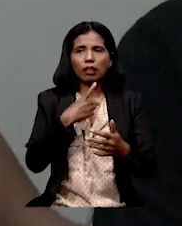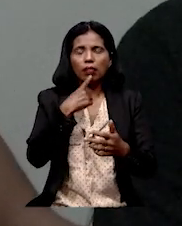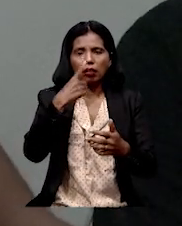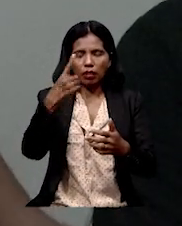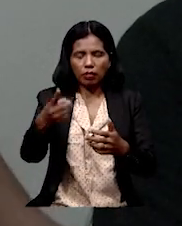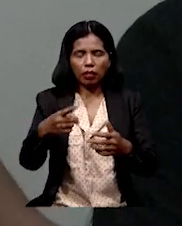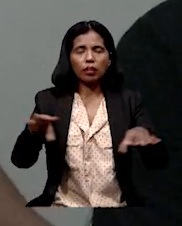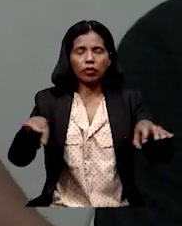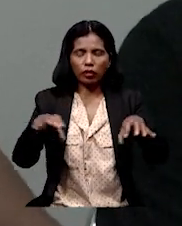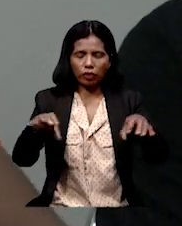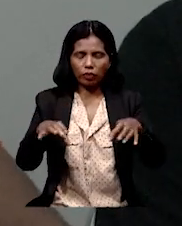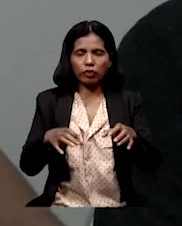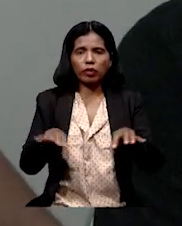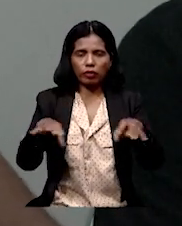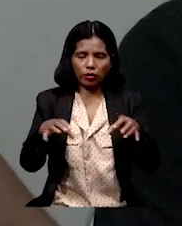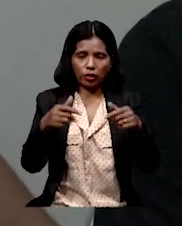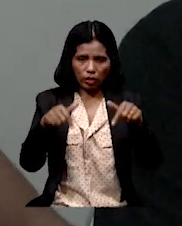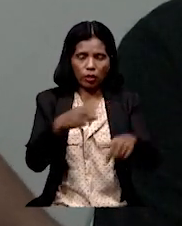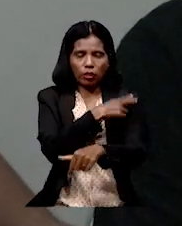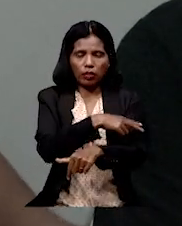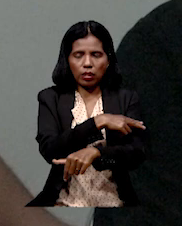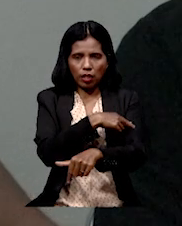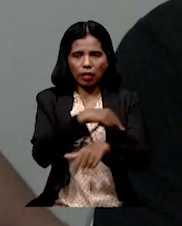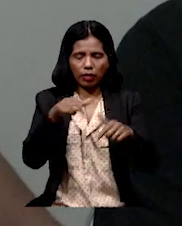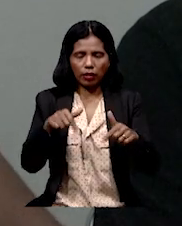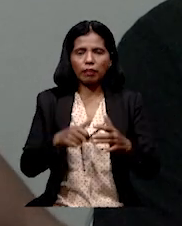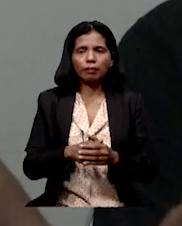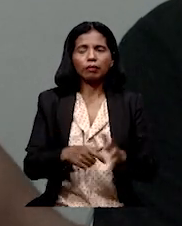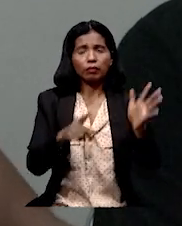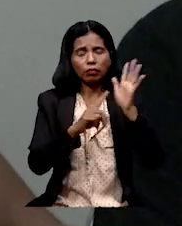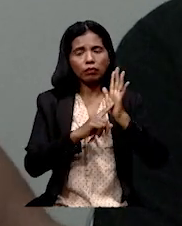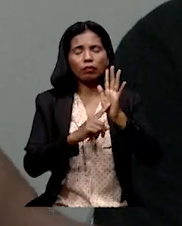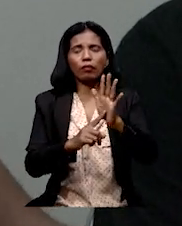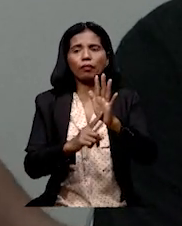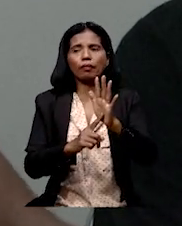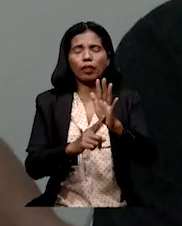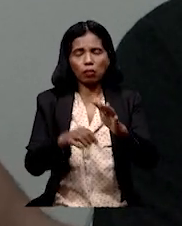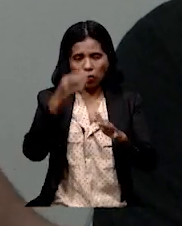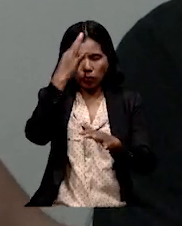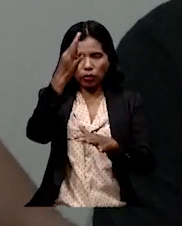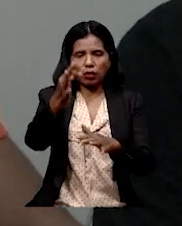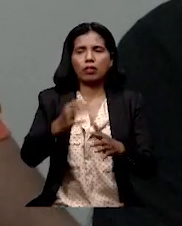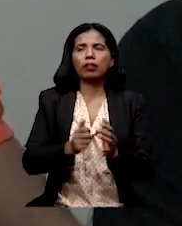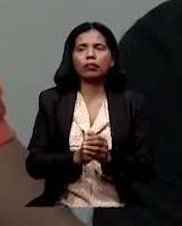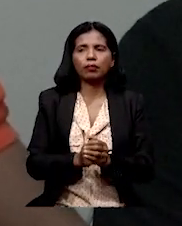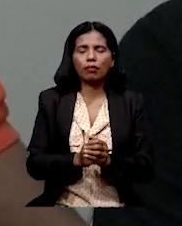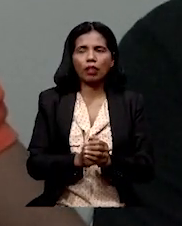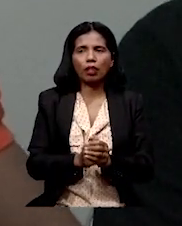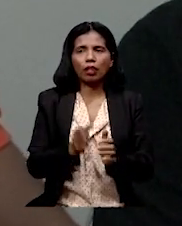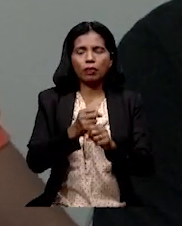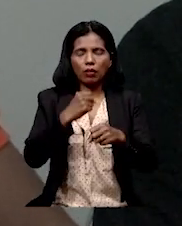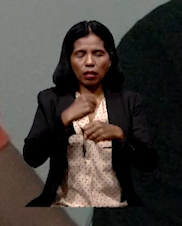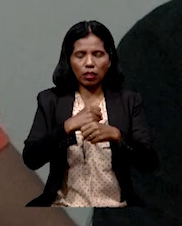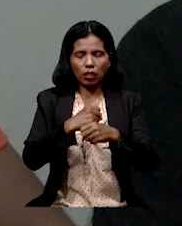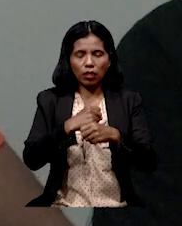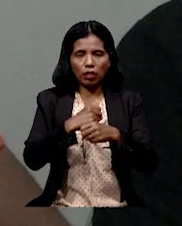sang servisu centro internamento ne. Atau mos necessidade kata bawain ya necessara dari hospital municipal wa